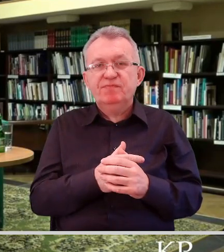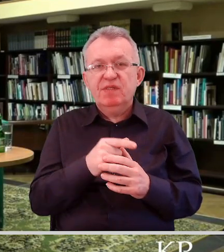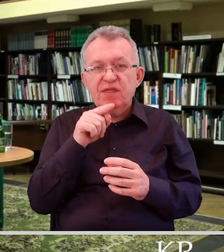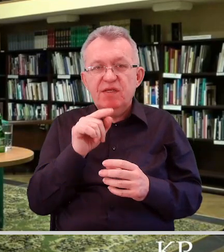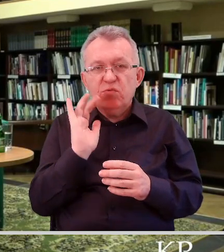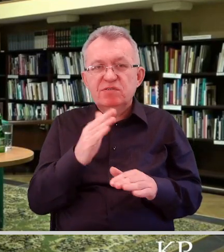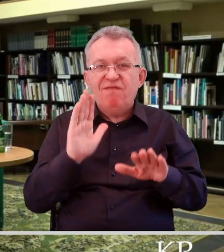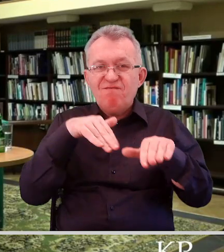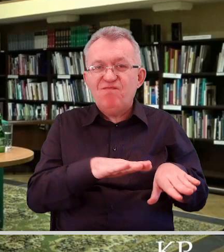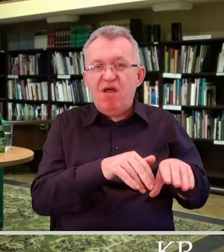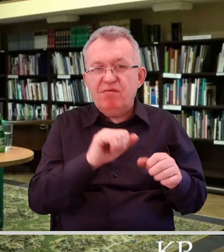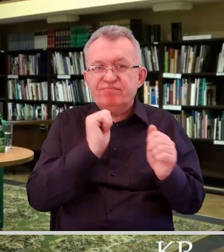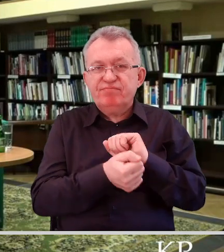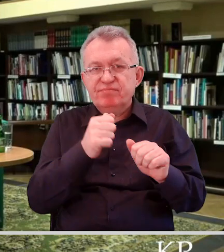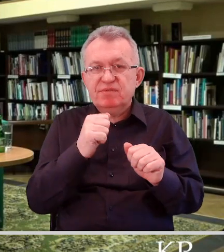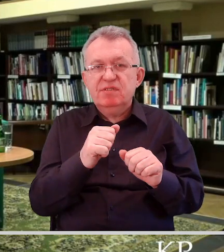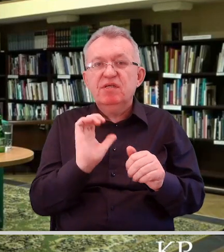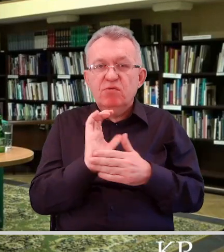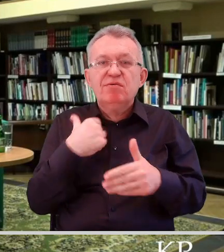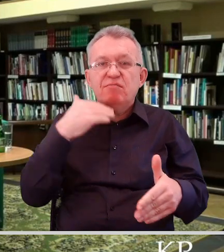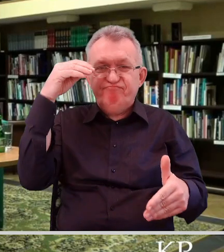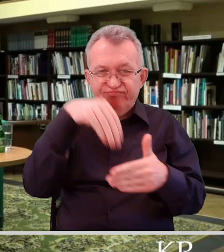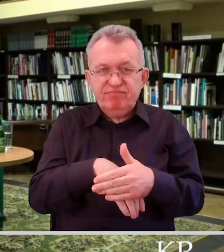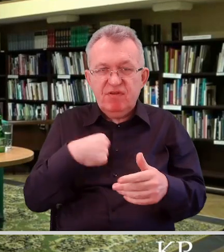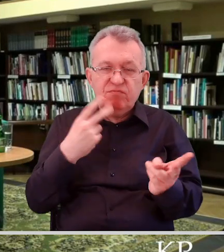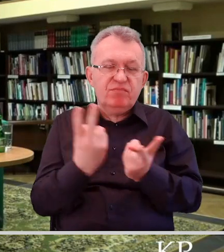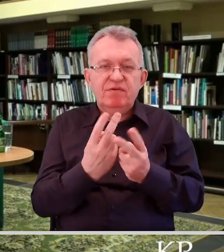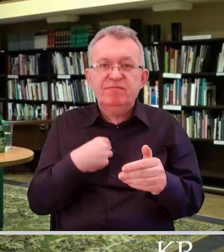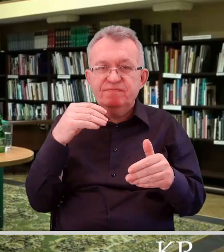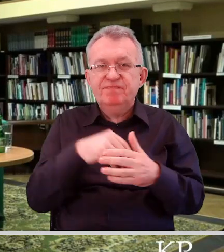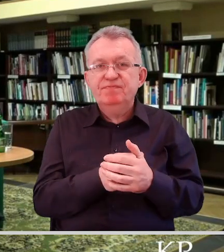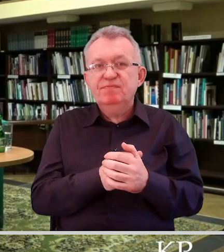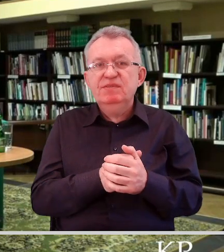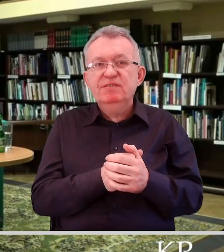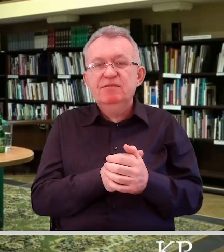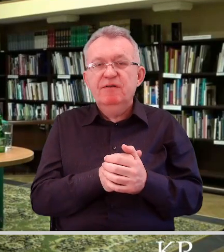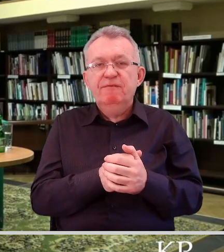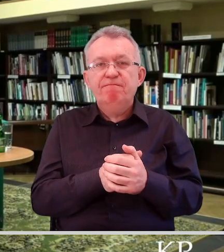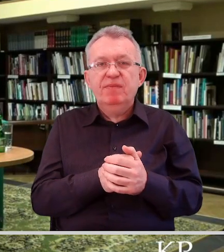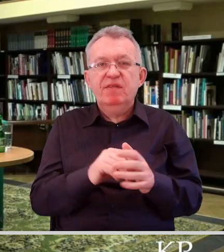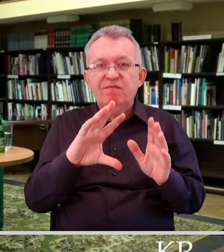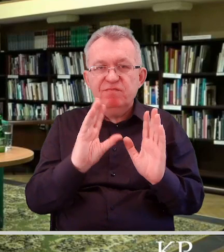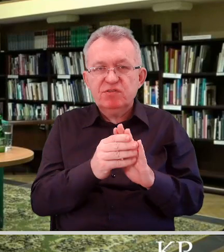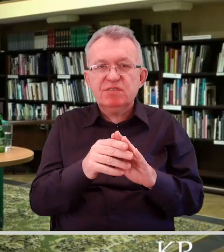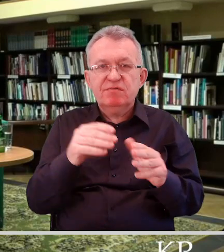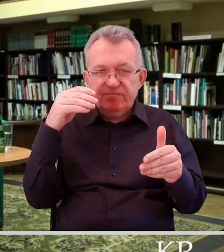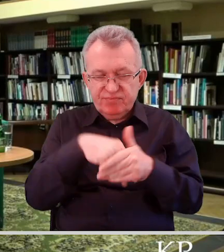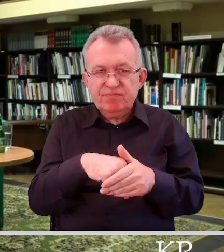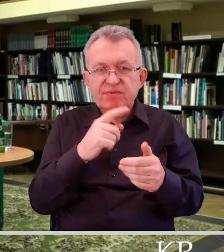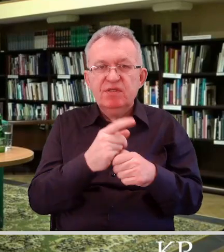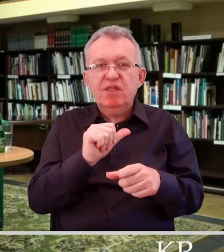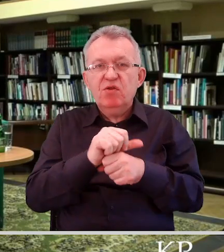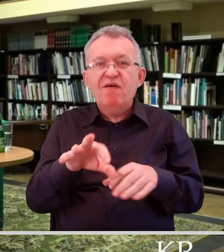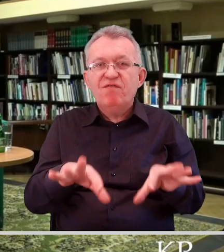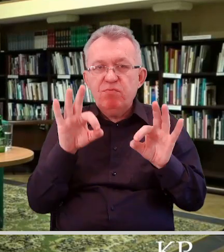takimi falami to wszystko, oczywiście wpadłam w to jak śliwka w nie powiem co i wszystkie żeśmy wpadły, no bo to jest